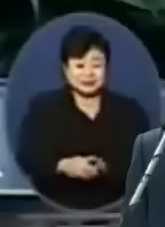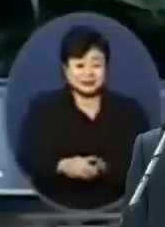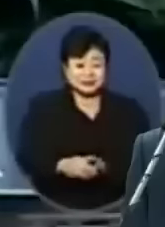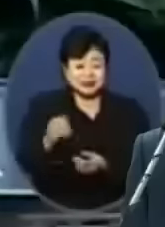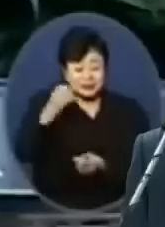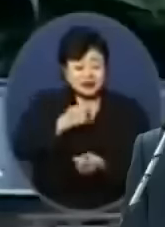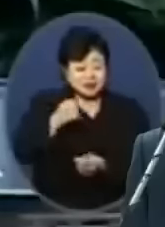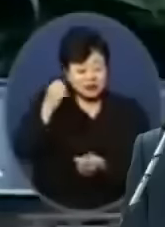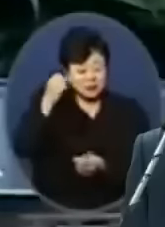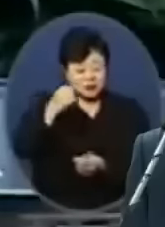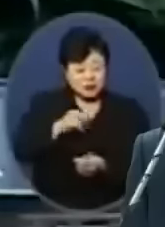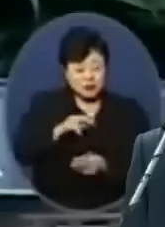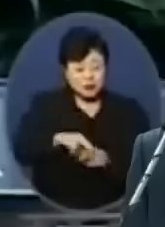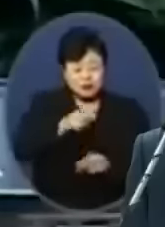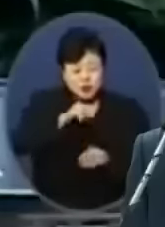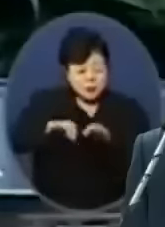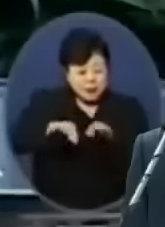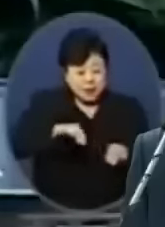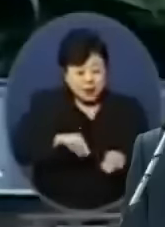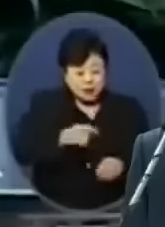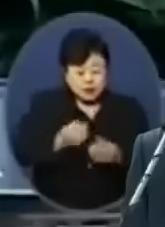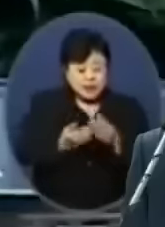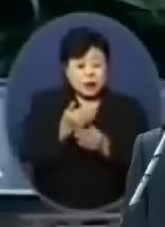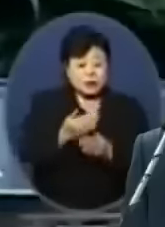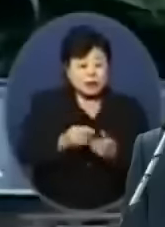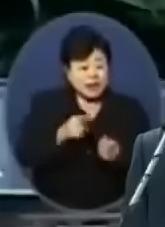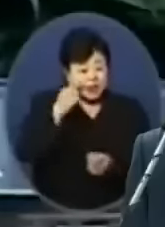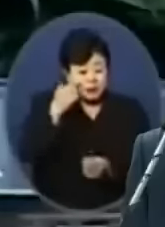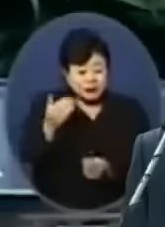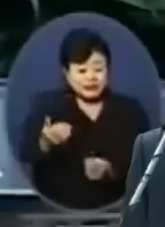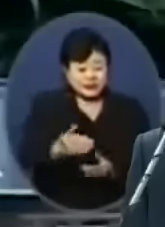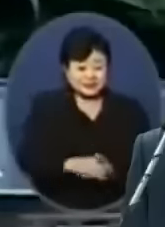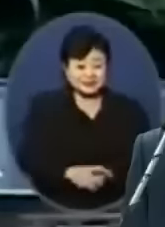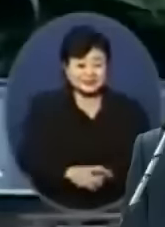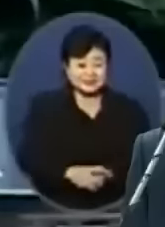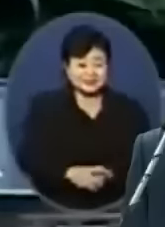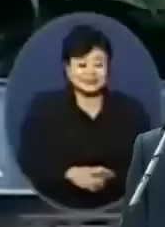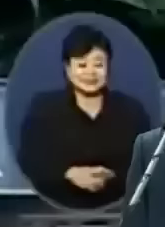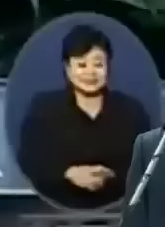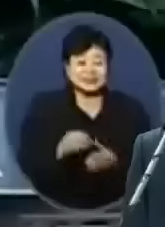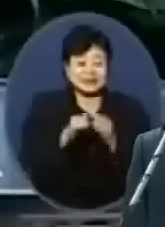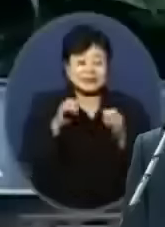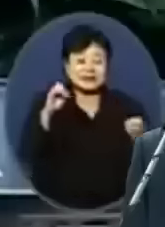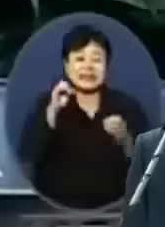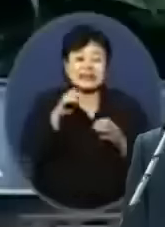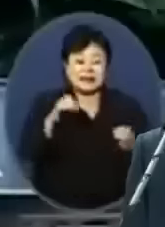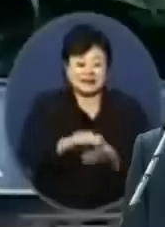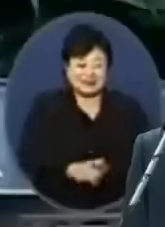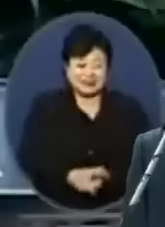영감을 받기에 우물 파기만 하면 물이 나옵니까? 그 사람이